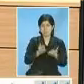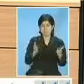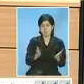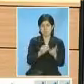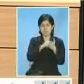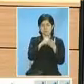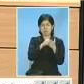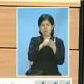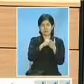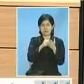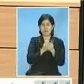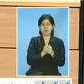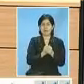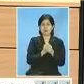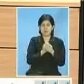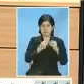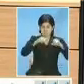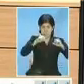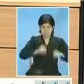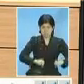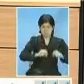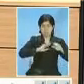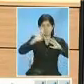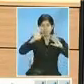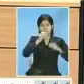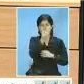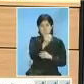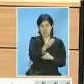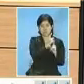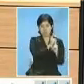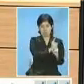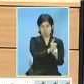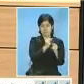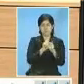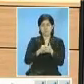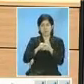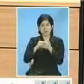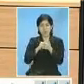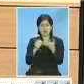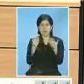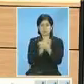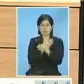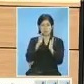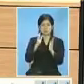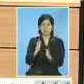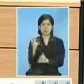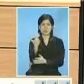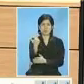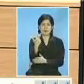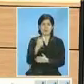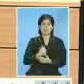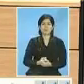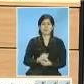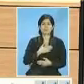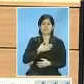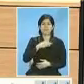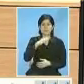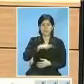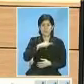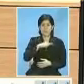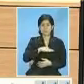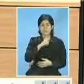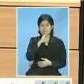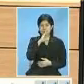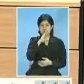ก้ไขตามเสียงข้างมากนี้เป็น3คนและผมเชื่อมั่นเหลือเกินครับท่านประธานว่าถ้า